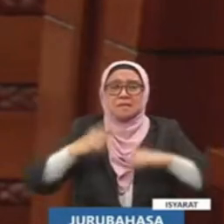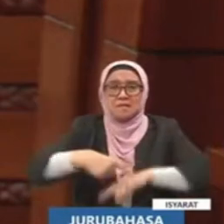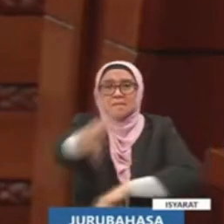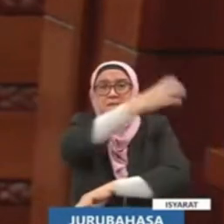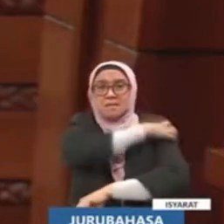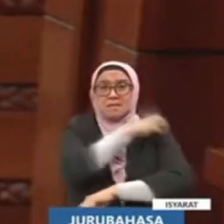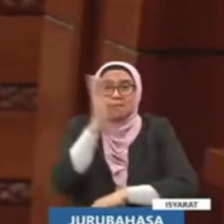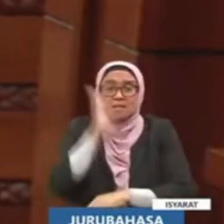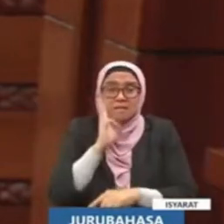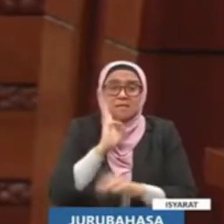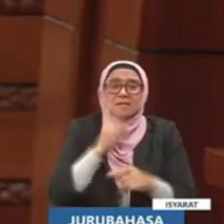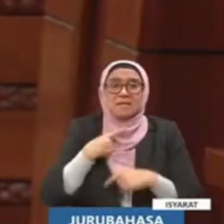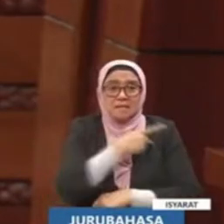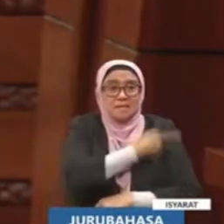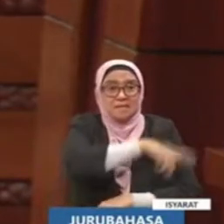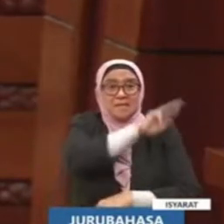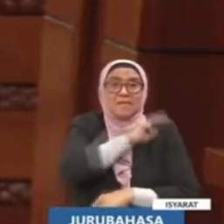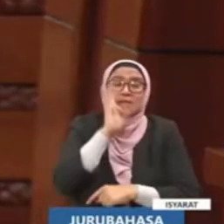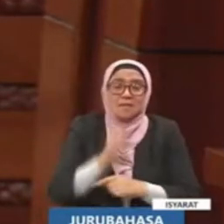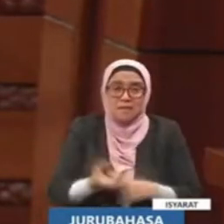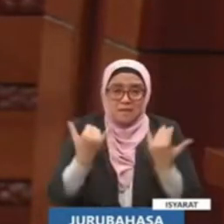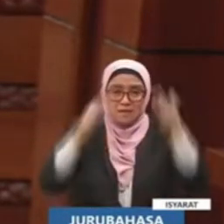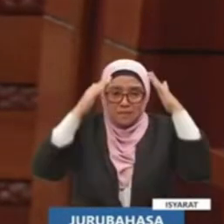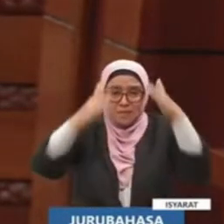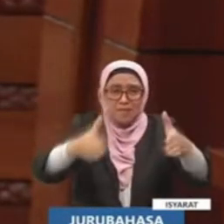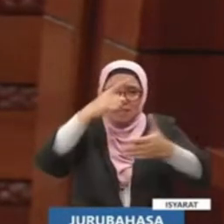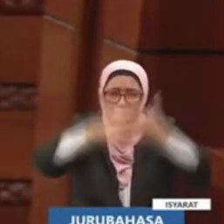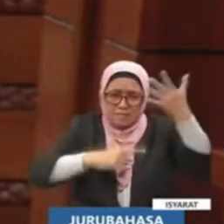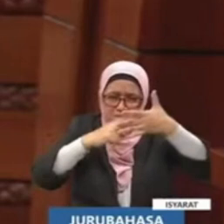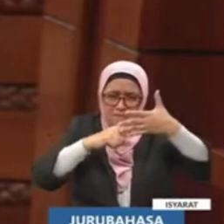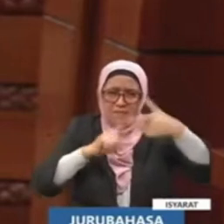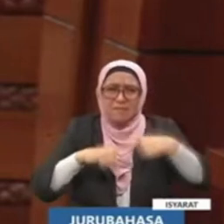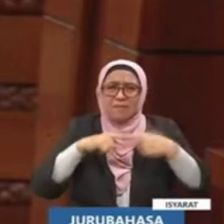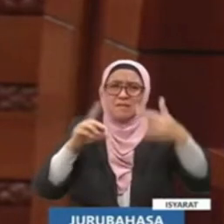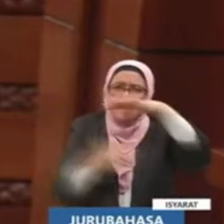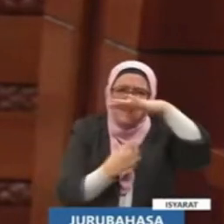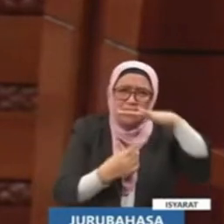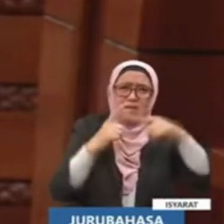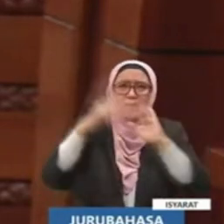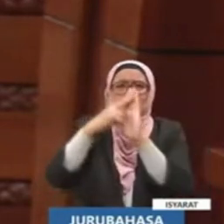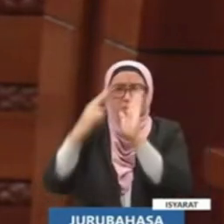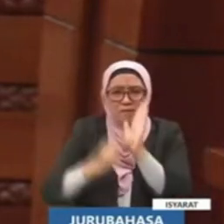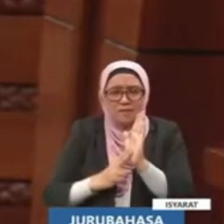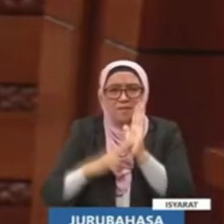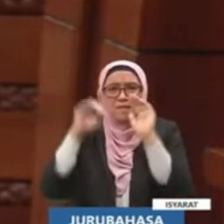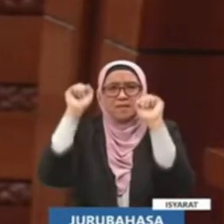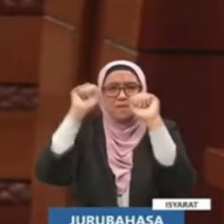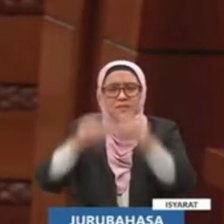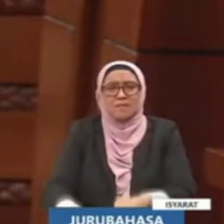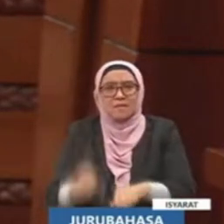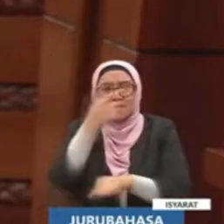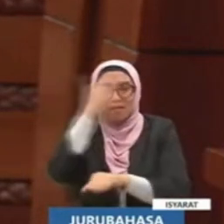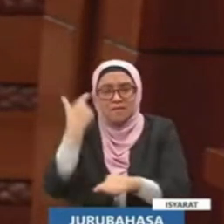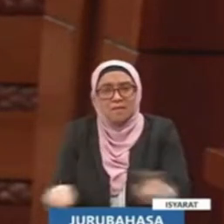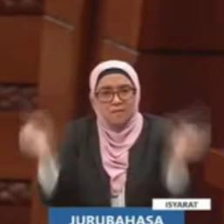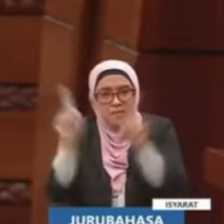termasuk rasa-rasa ampun deh berlakunya diskriminasi terhadap wanita dan saya yakin insya Allah dapat dengan